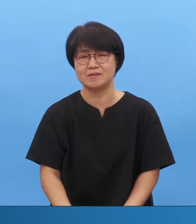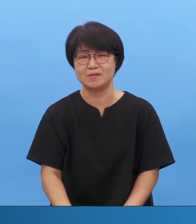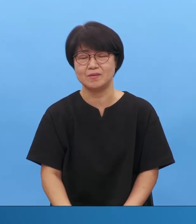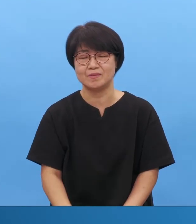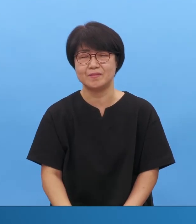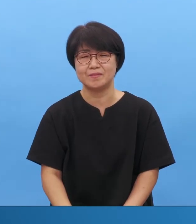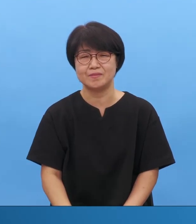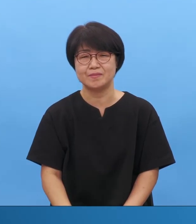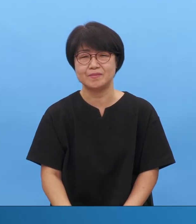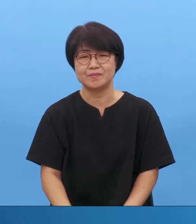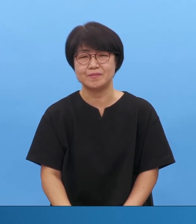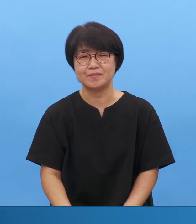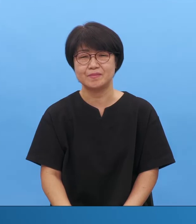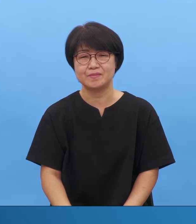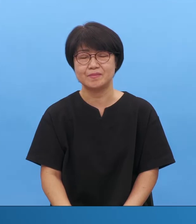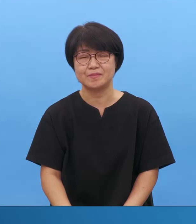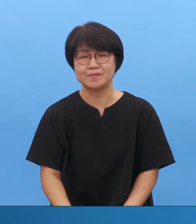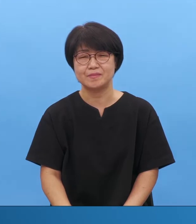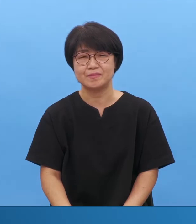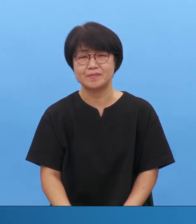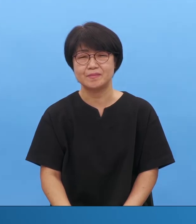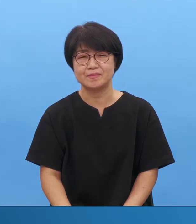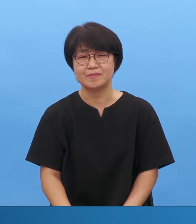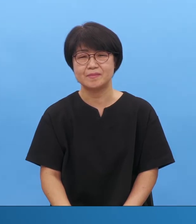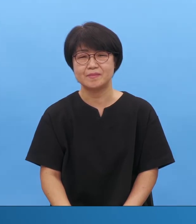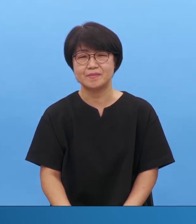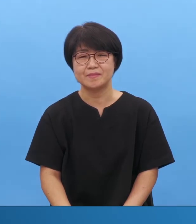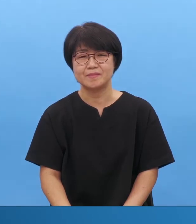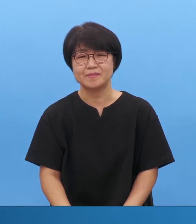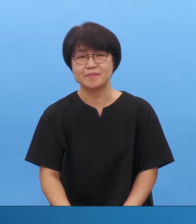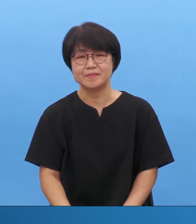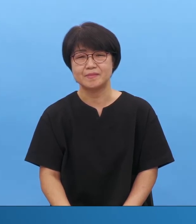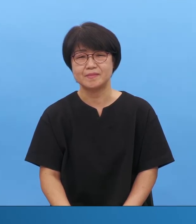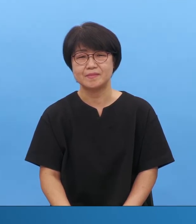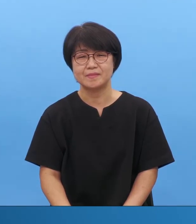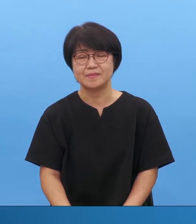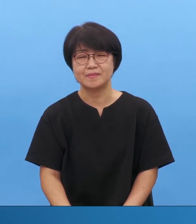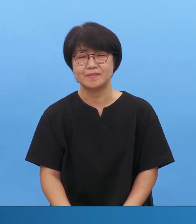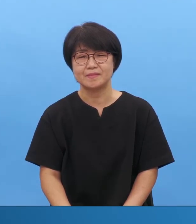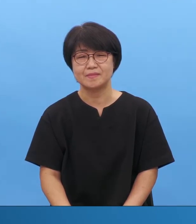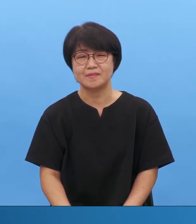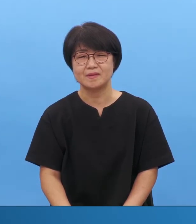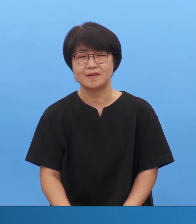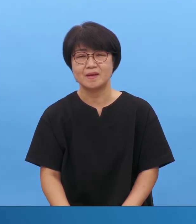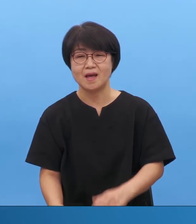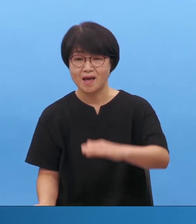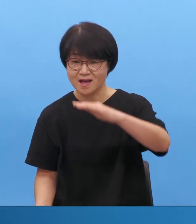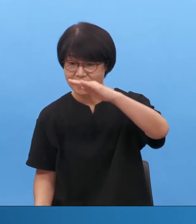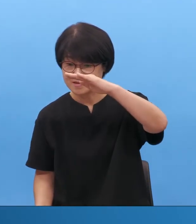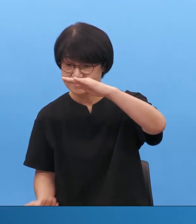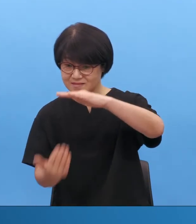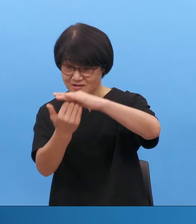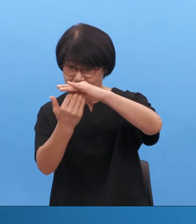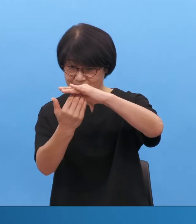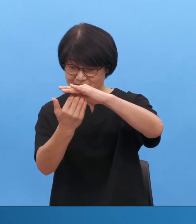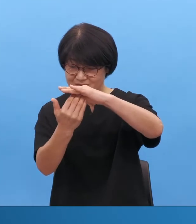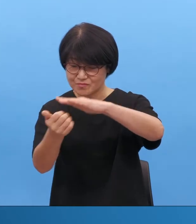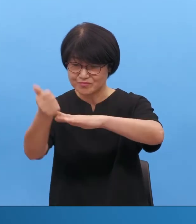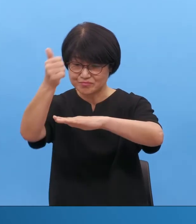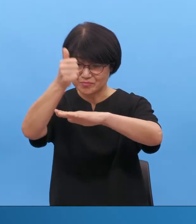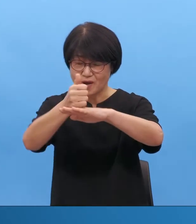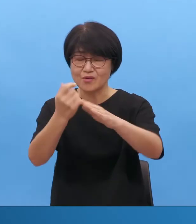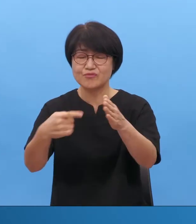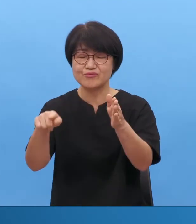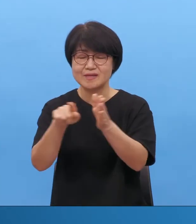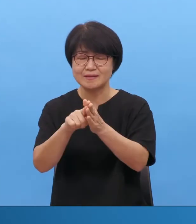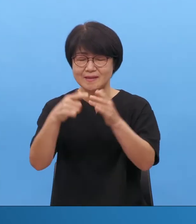nations or 더 heal and have 중요한 거는 summit. 서밋이 되거나 치유되는 게 금방 되려고 하면 안 돼요. 그래 24라 이게. You can't just immediately become